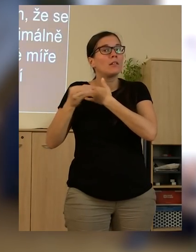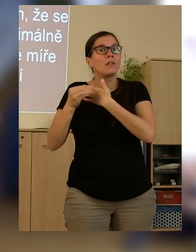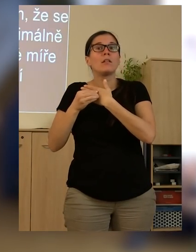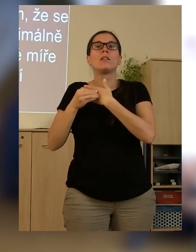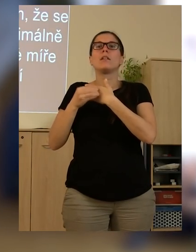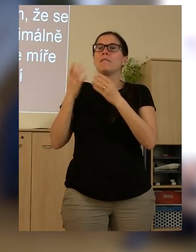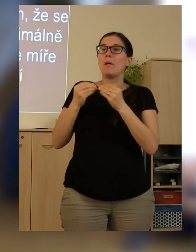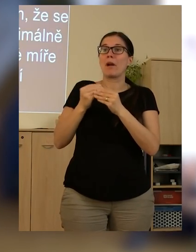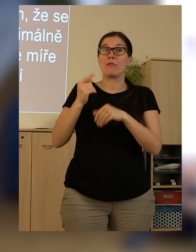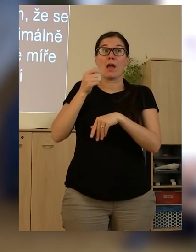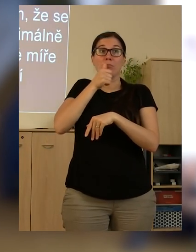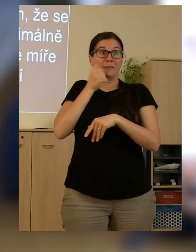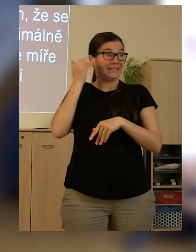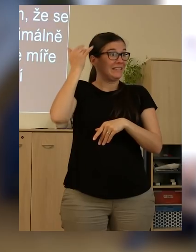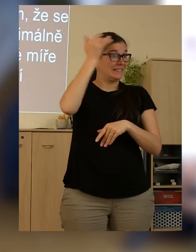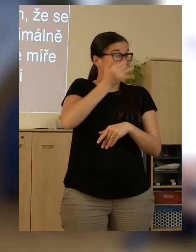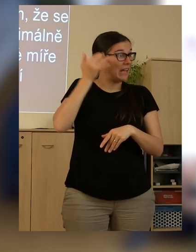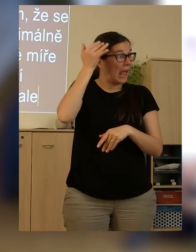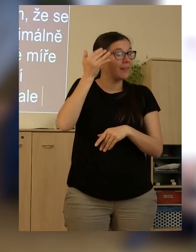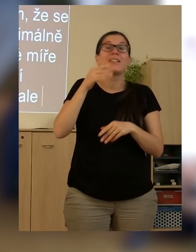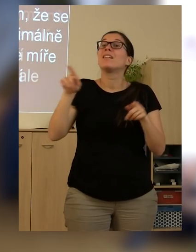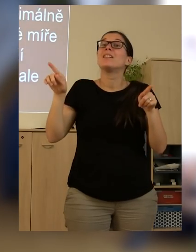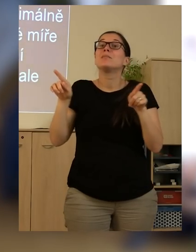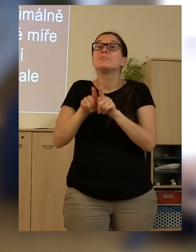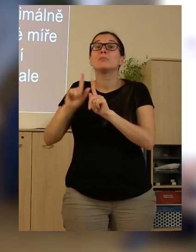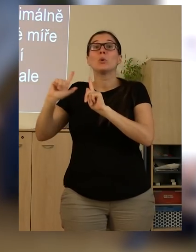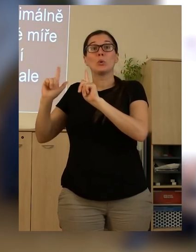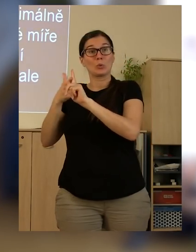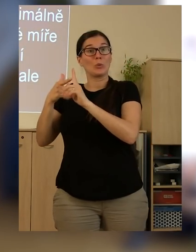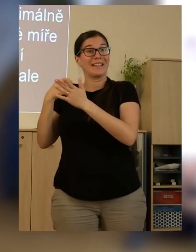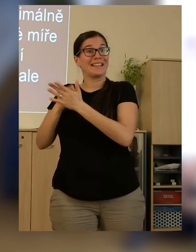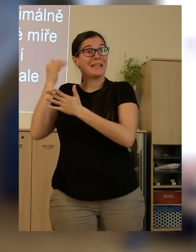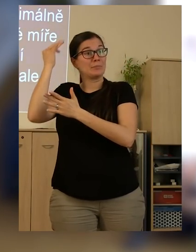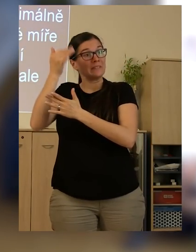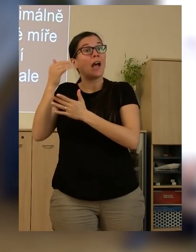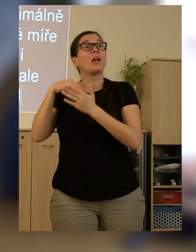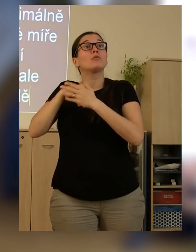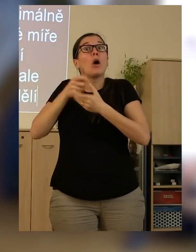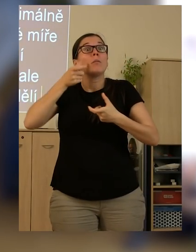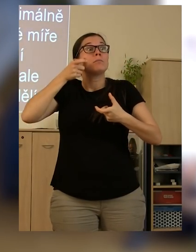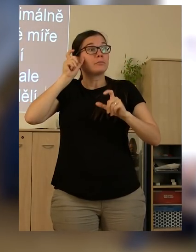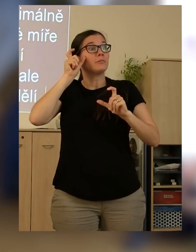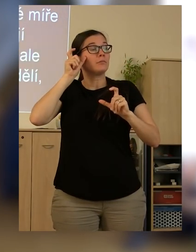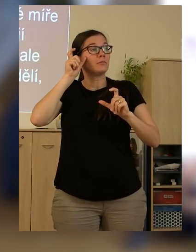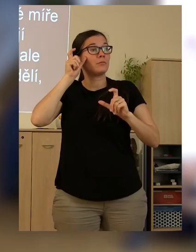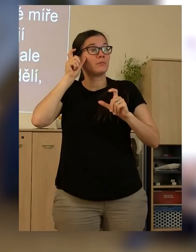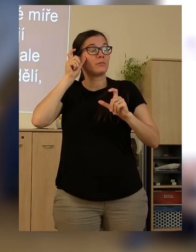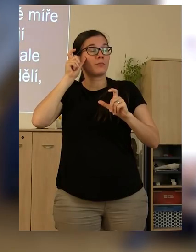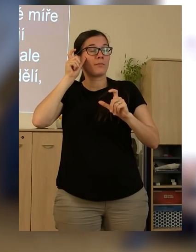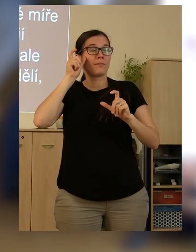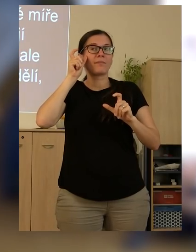sny, ale mají sny, ve kterých jsou bdělí, mají takzvané lucidní sny. To znamená, má